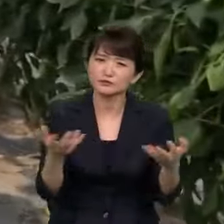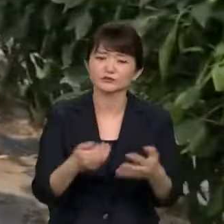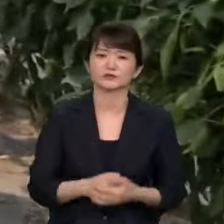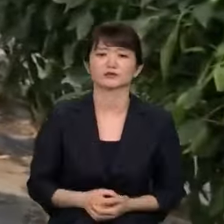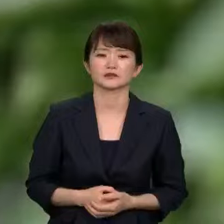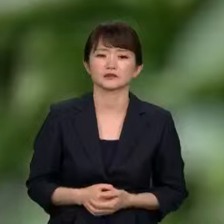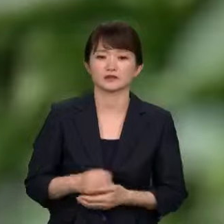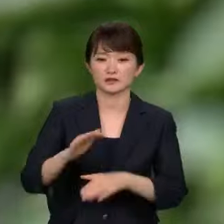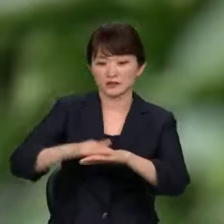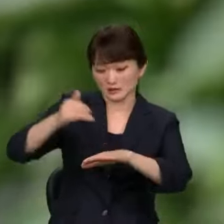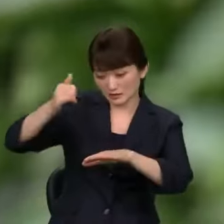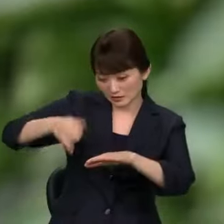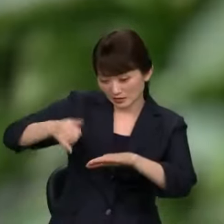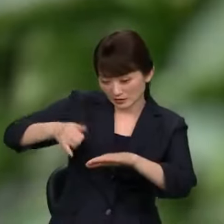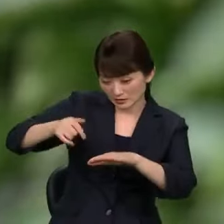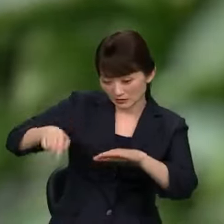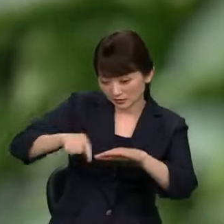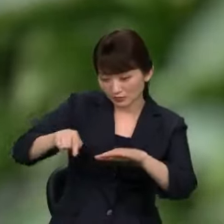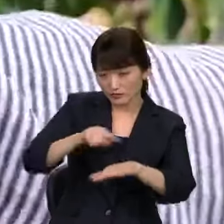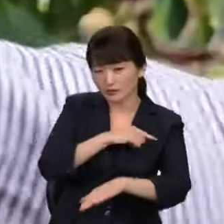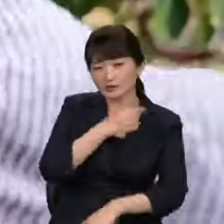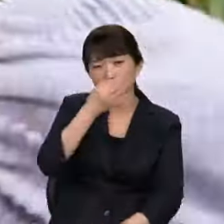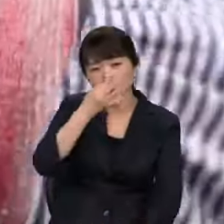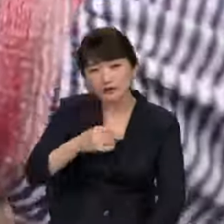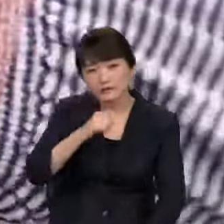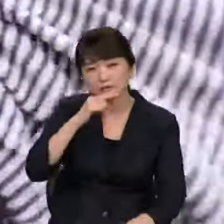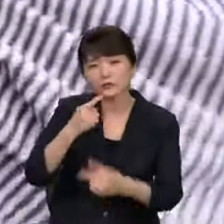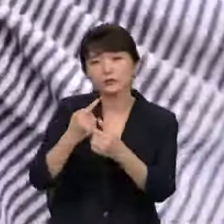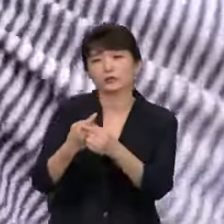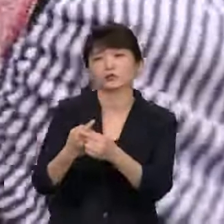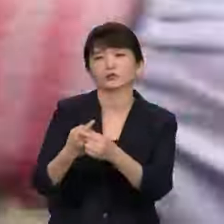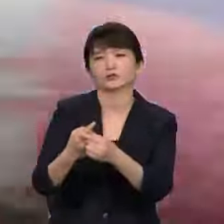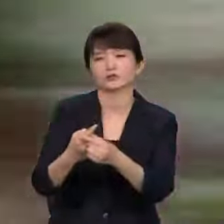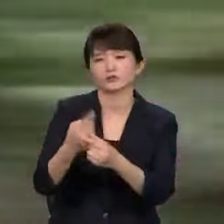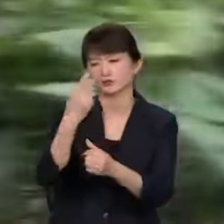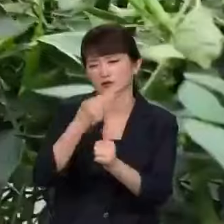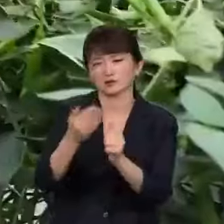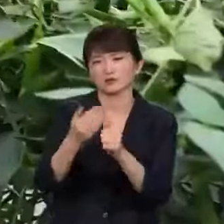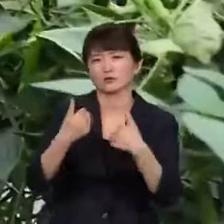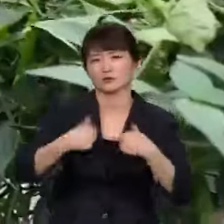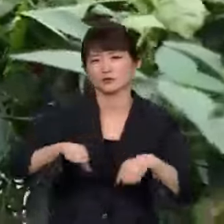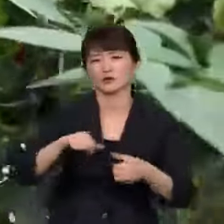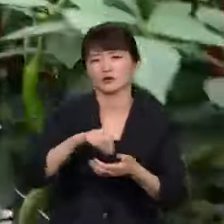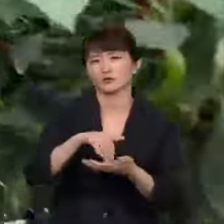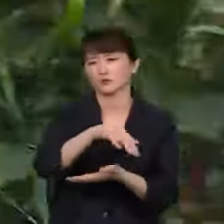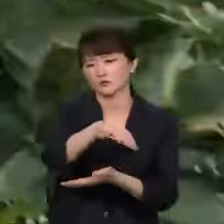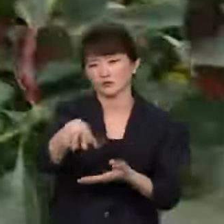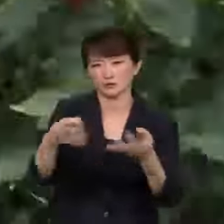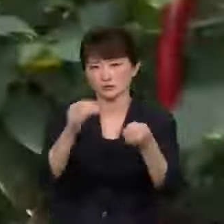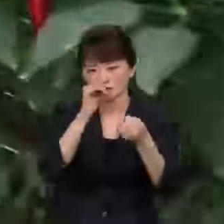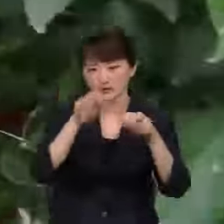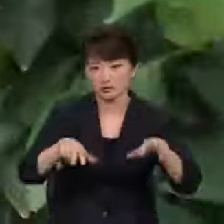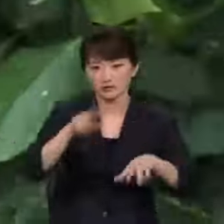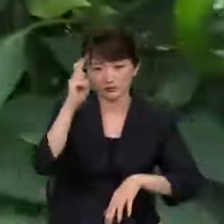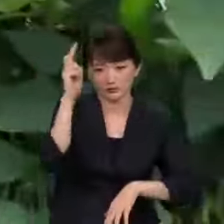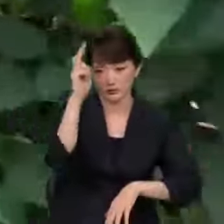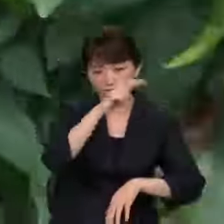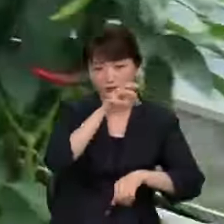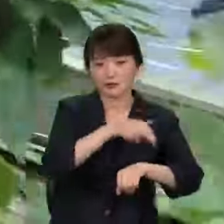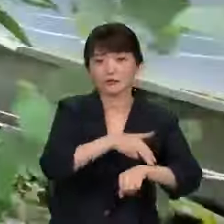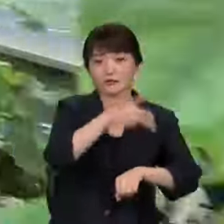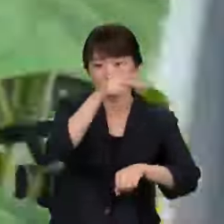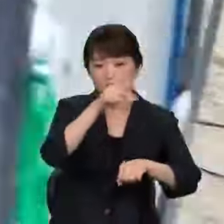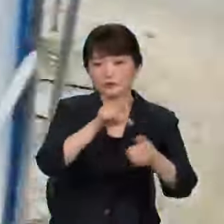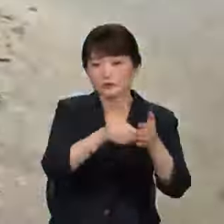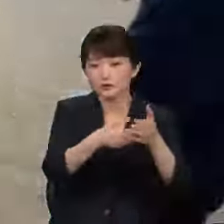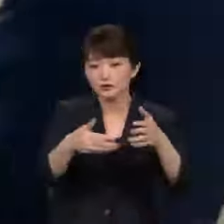축에 속하는 고추 농사를 포기하는 농가가 많아지고 있는 겁니다. 지금은 오전 7시가 조금 넘은